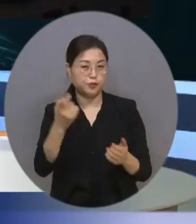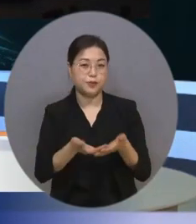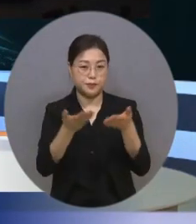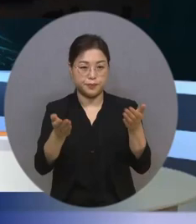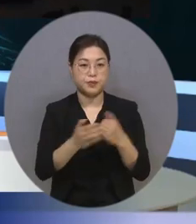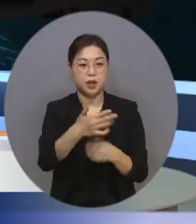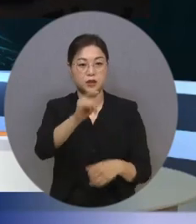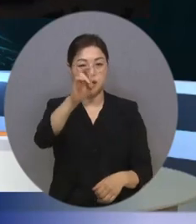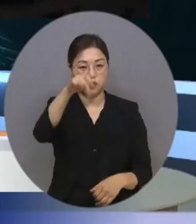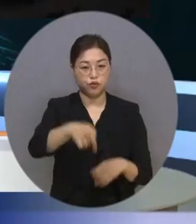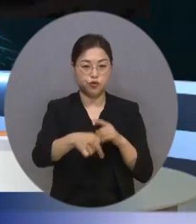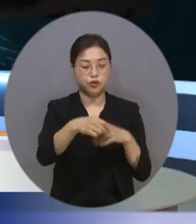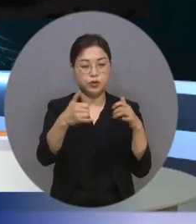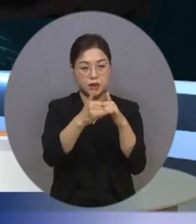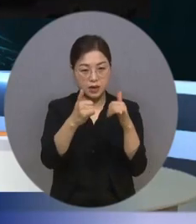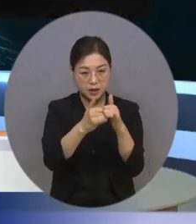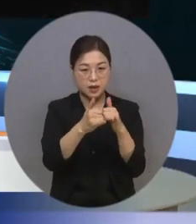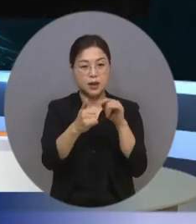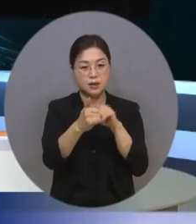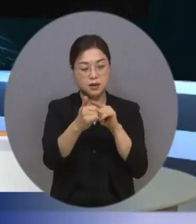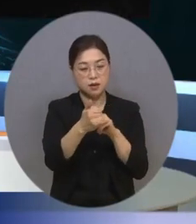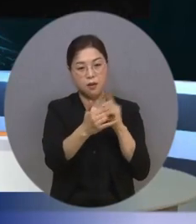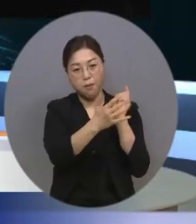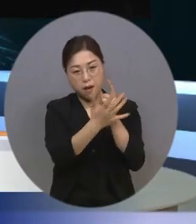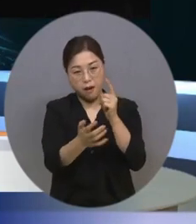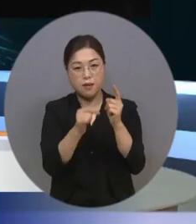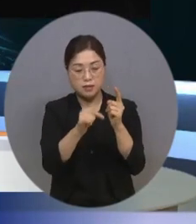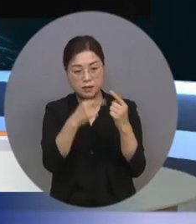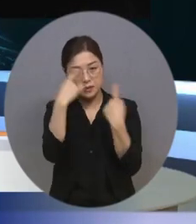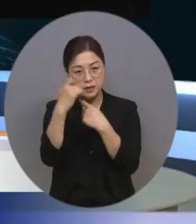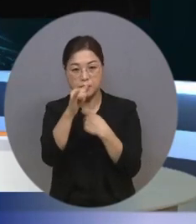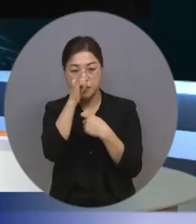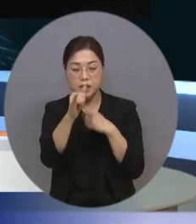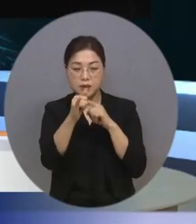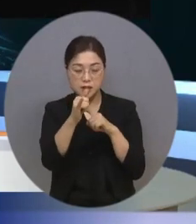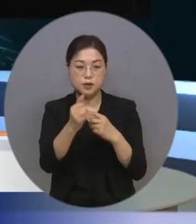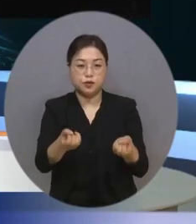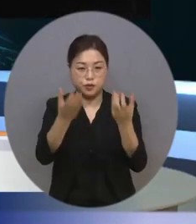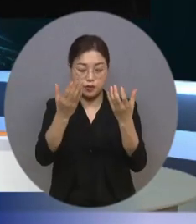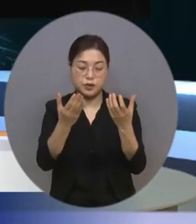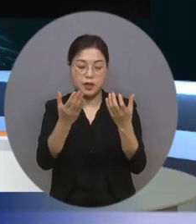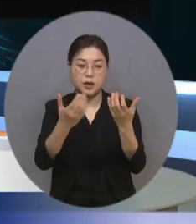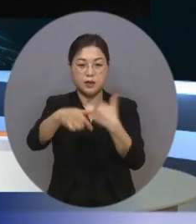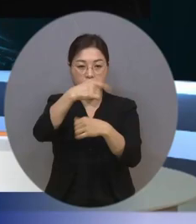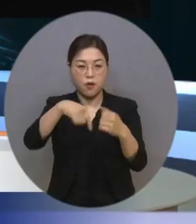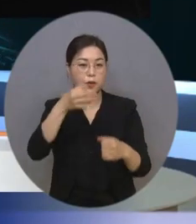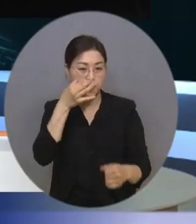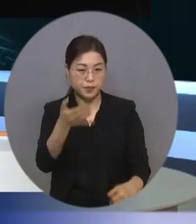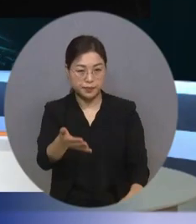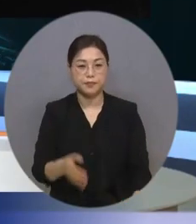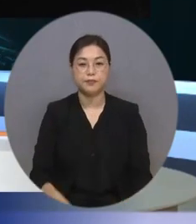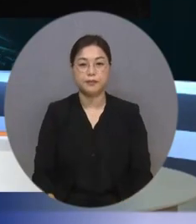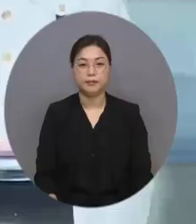정유재란 기적의 승리를 기리는 의미를 담고 있는 축제 현장 소식을 김정현 기자가